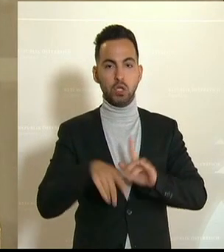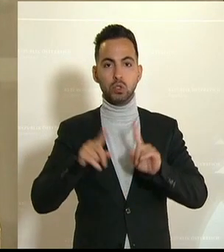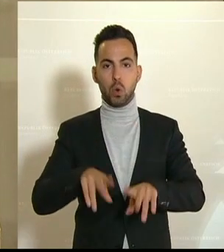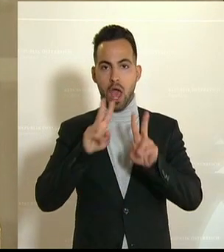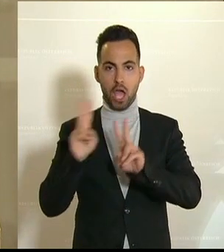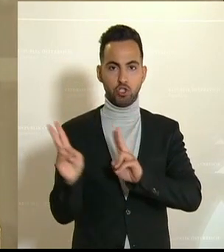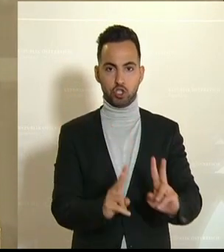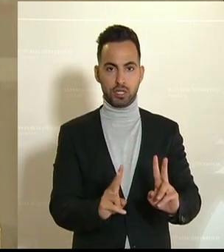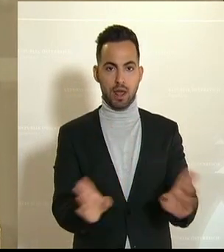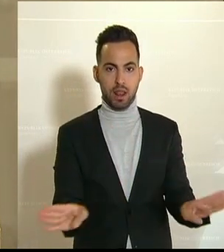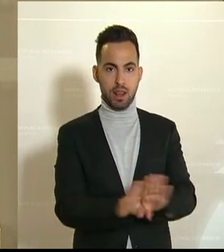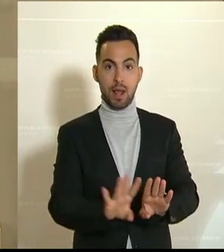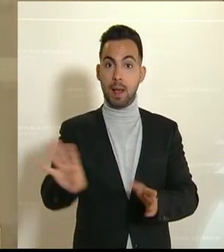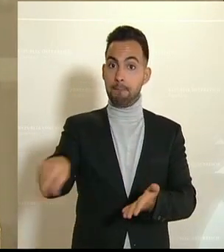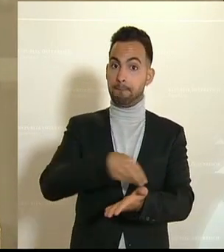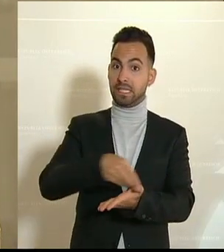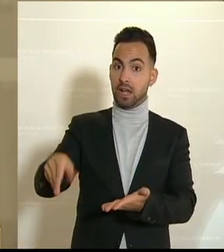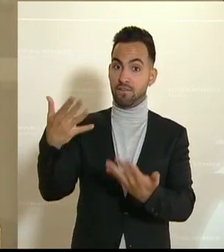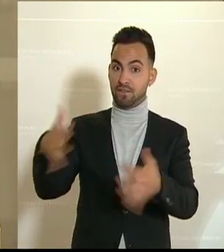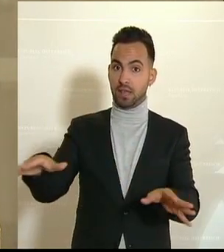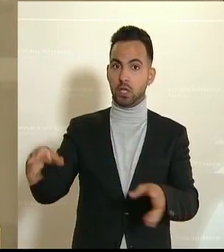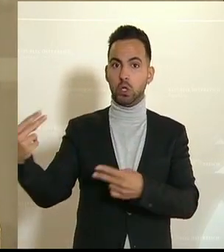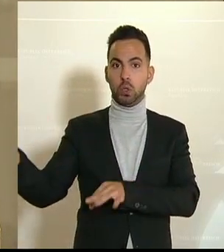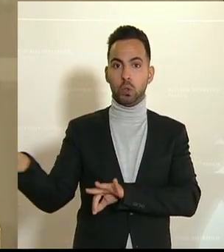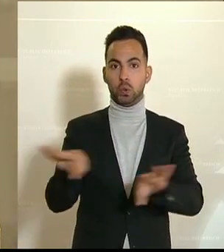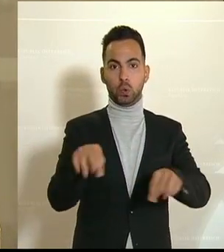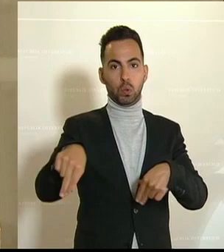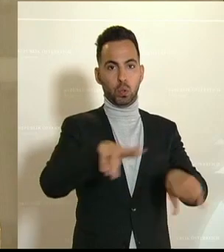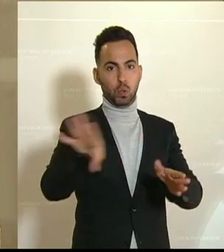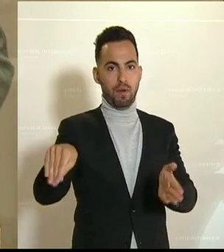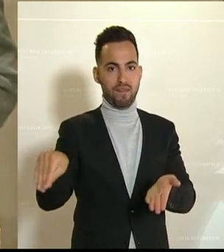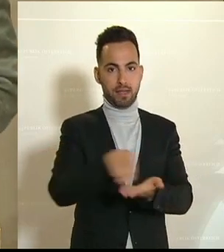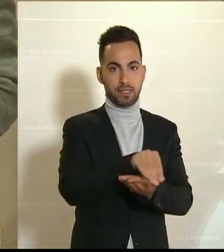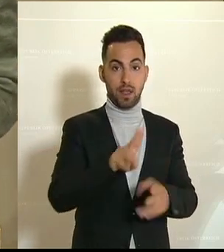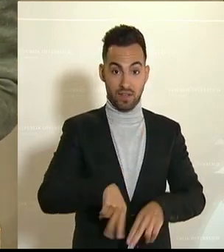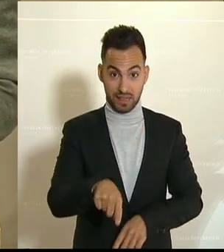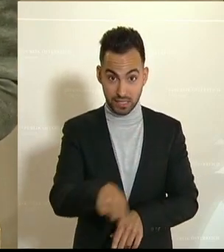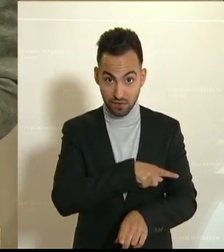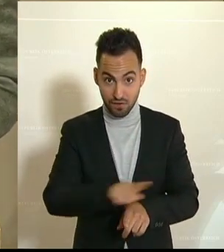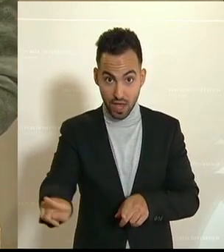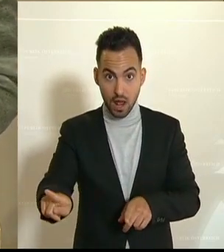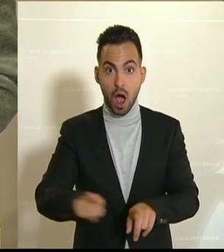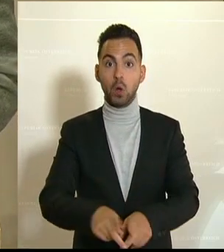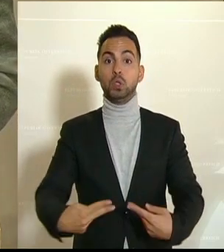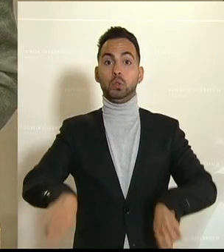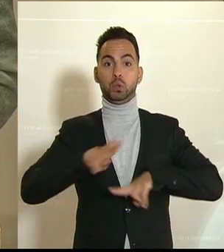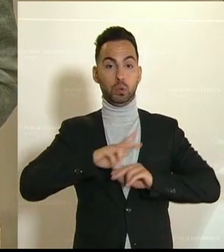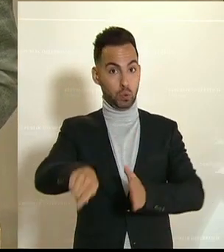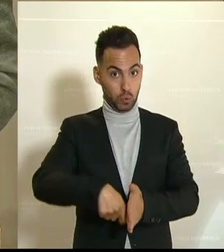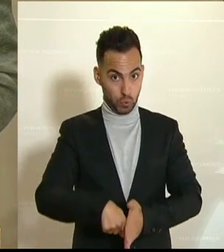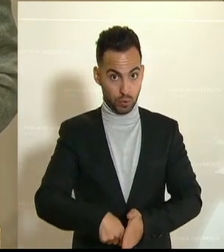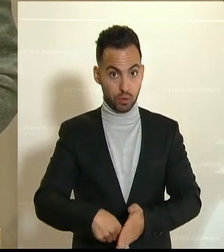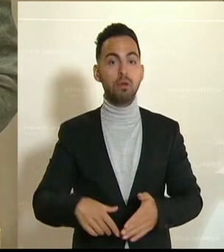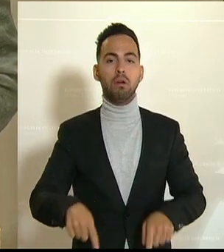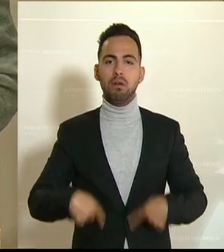eingestellt werden. Bereits bezahlte Strafgelder sind rückzuerstatten. Wenn Sie diesen Fehler dann auch wieder gut gemacht haben,